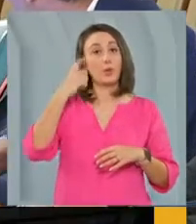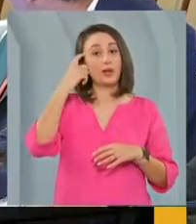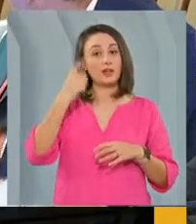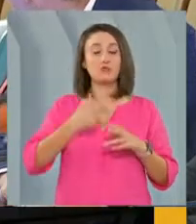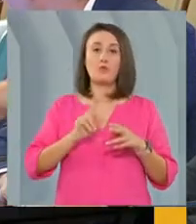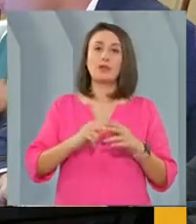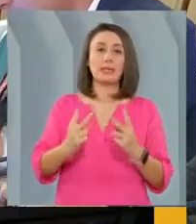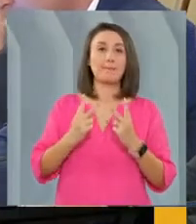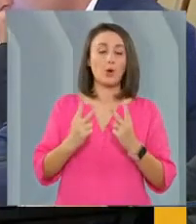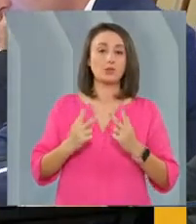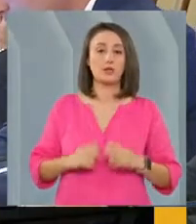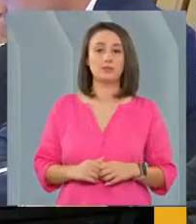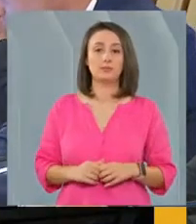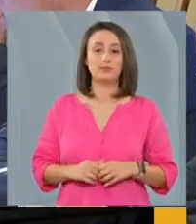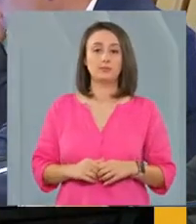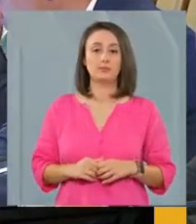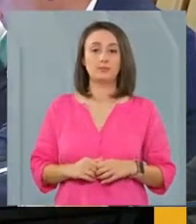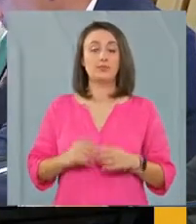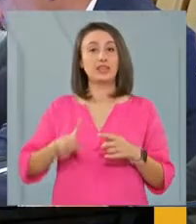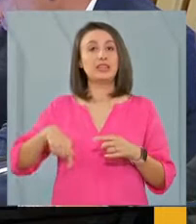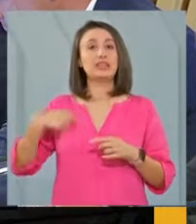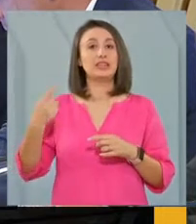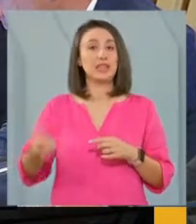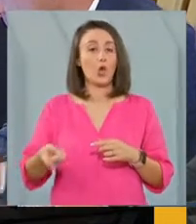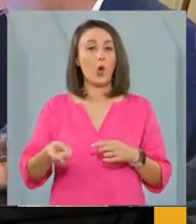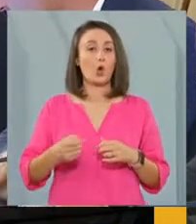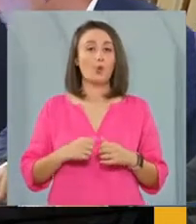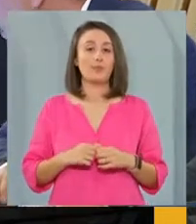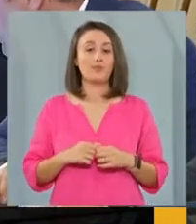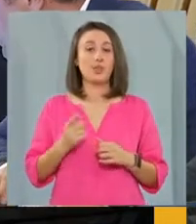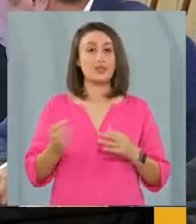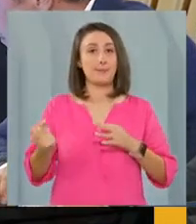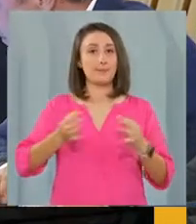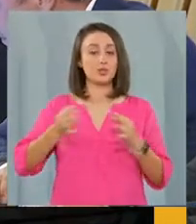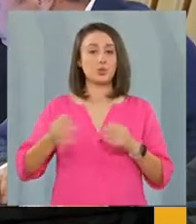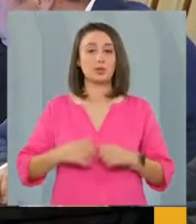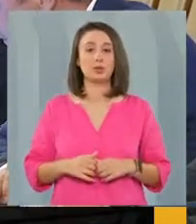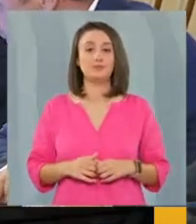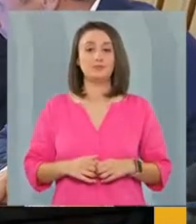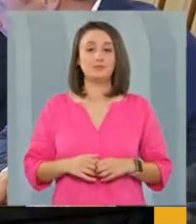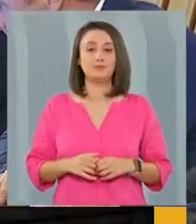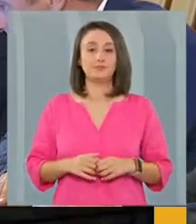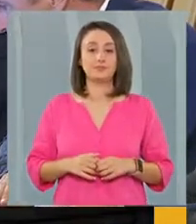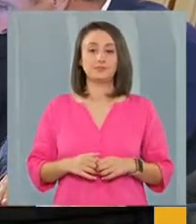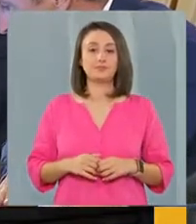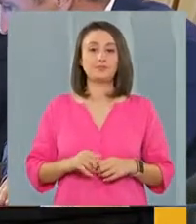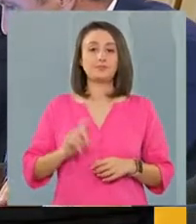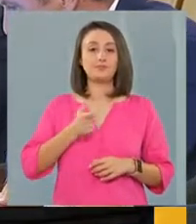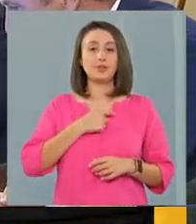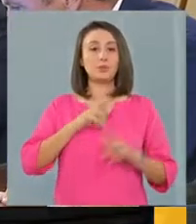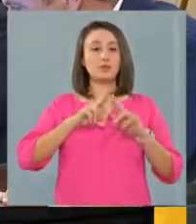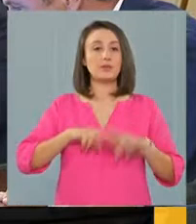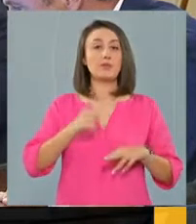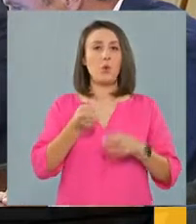foarte important ca, dincolo de aceste restricții, să putem să avem